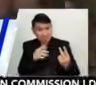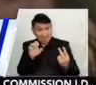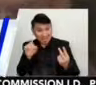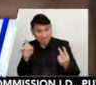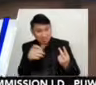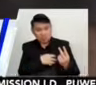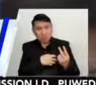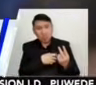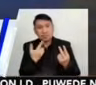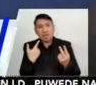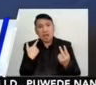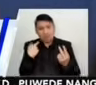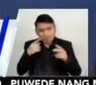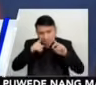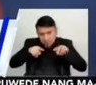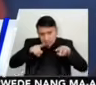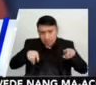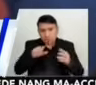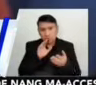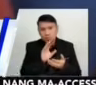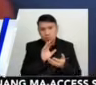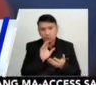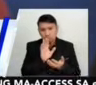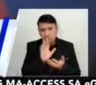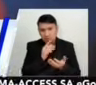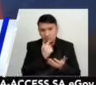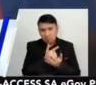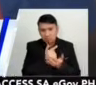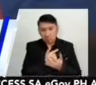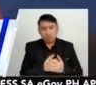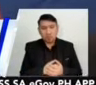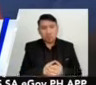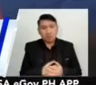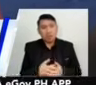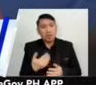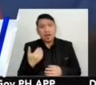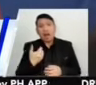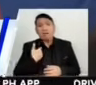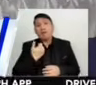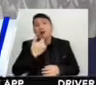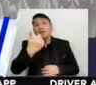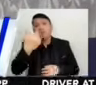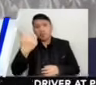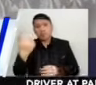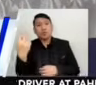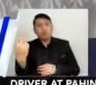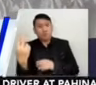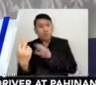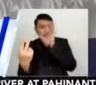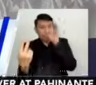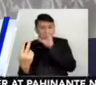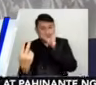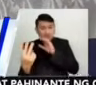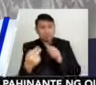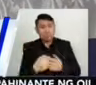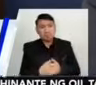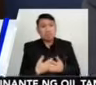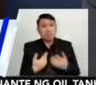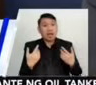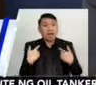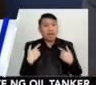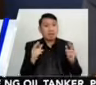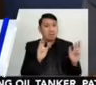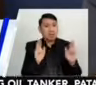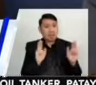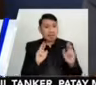hawak ang mga otoridad. Patuloy namang pinaghahanap ang dalawang iba pa. 2 counts of murder ang inihahandang kaso laban sa kanila. You